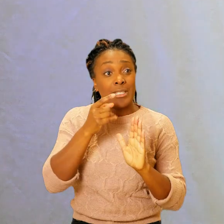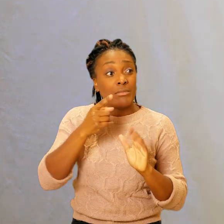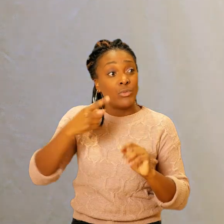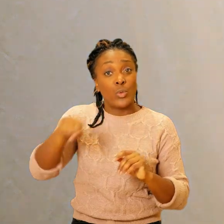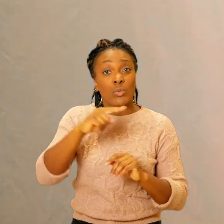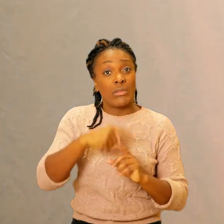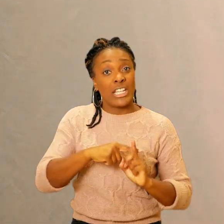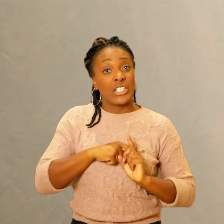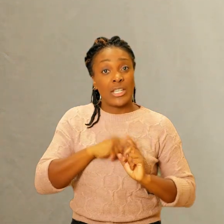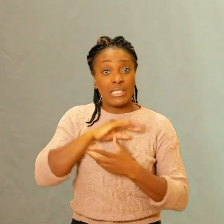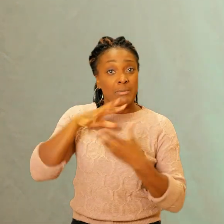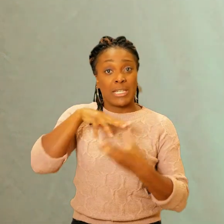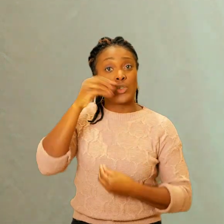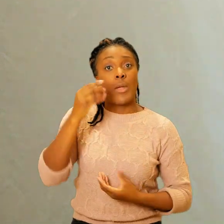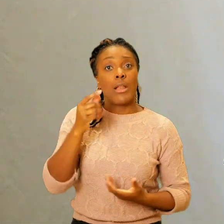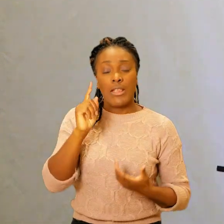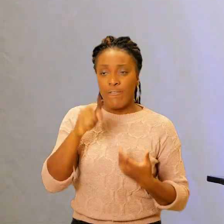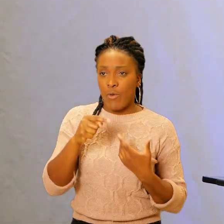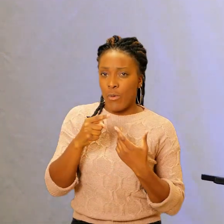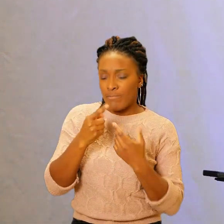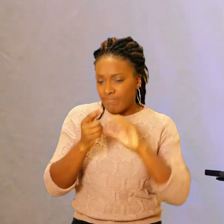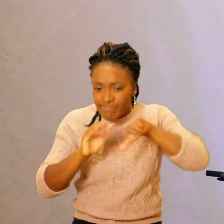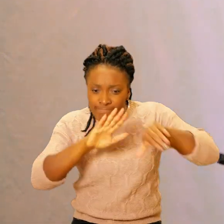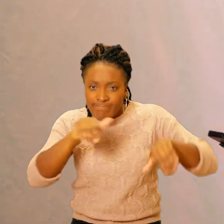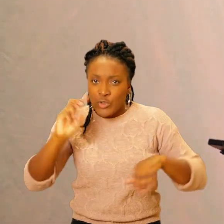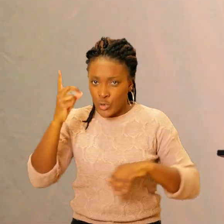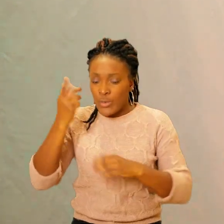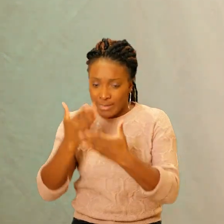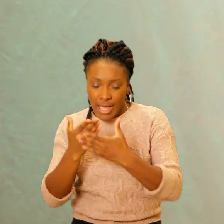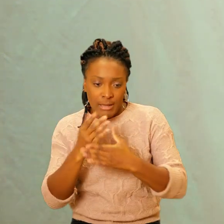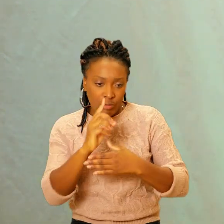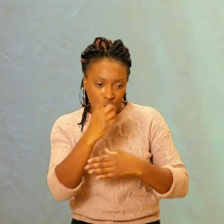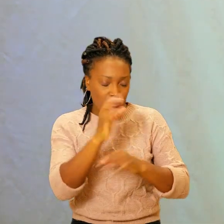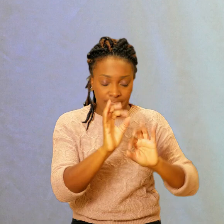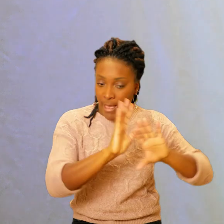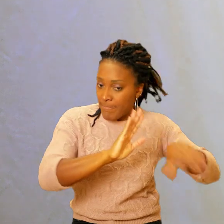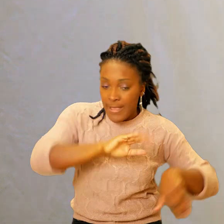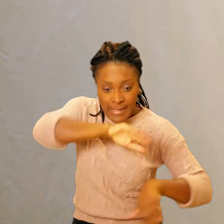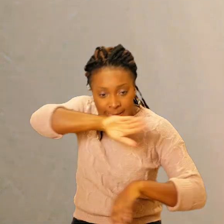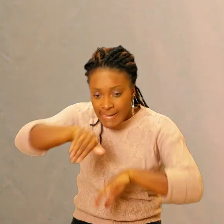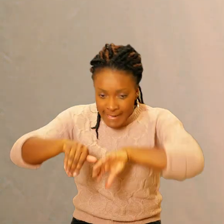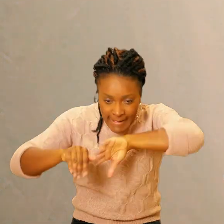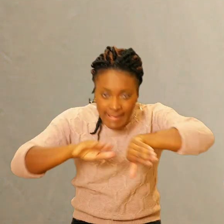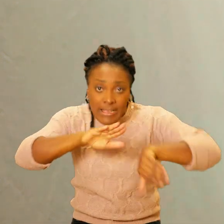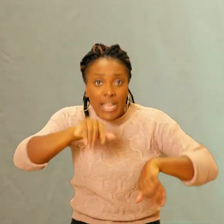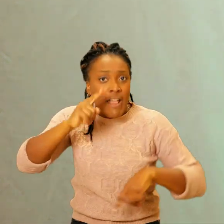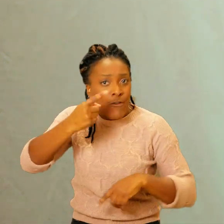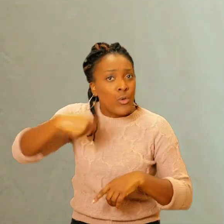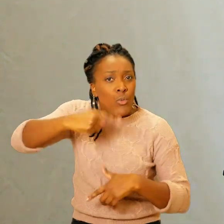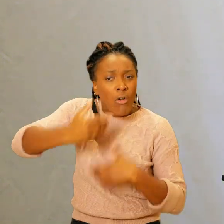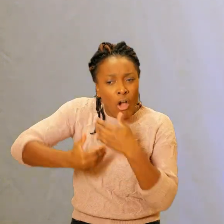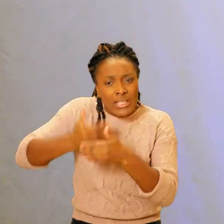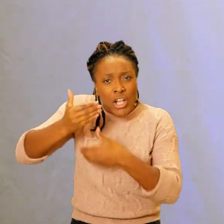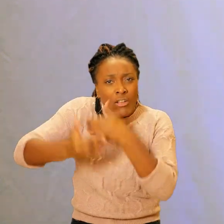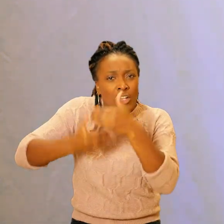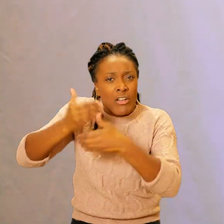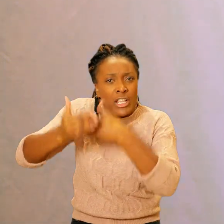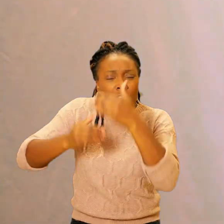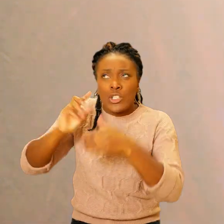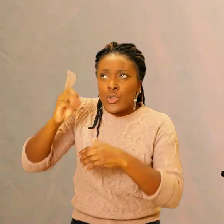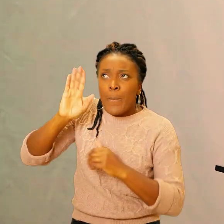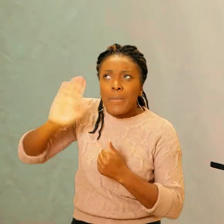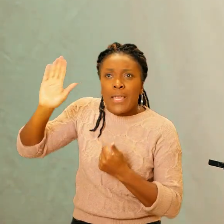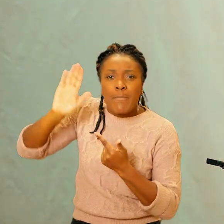à pouvoir discerner ce qui est de Dieu de ce qui ne l'est pas. Et on doit grandir dans cette connaissance de la voix de Dieu parce que c'est impératif et